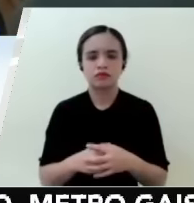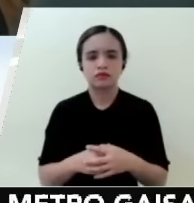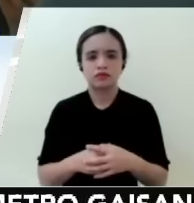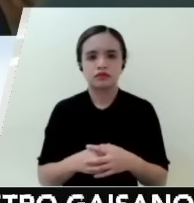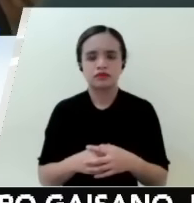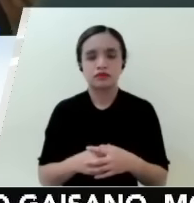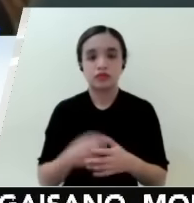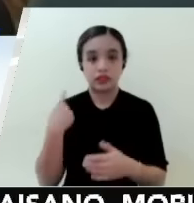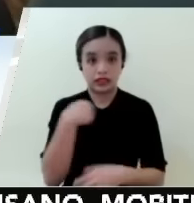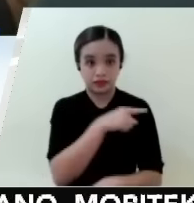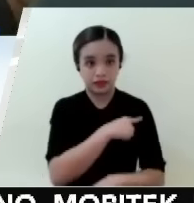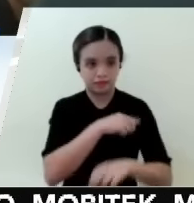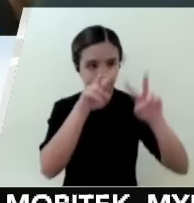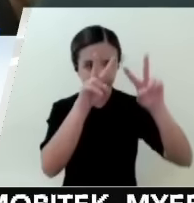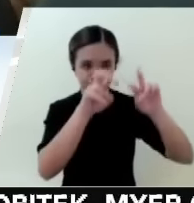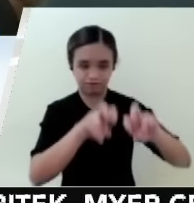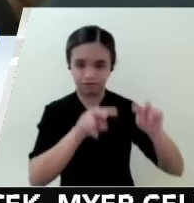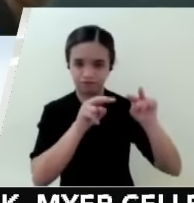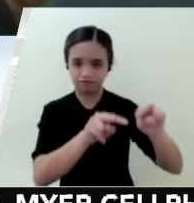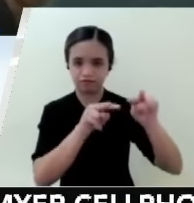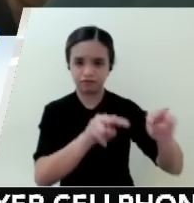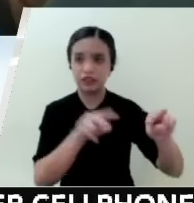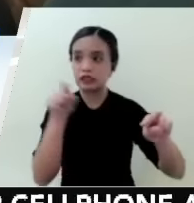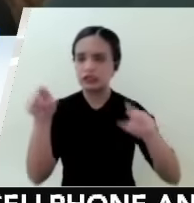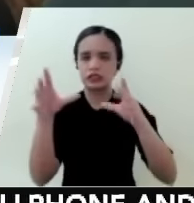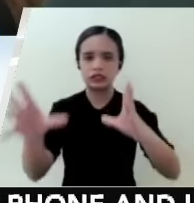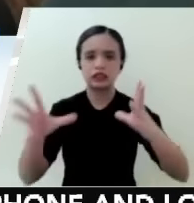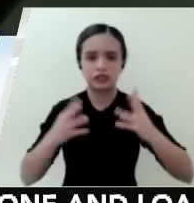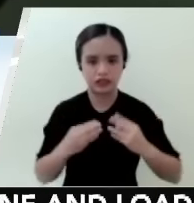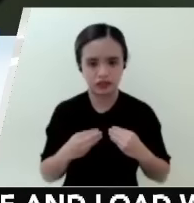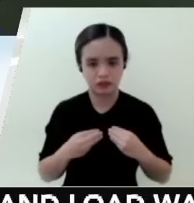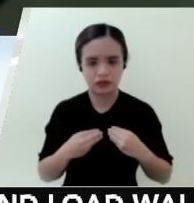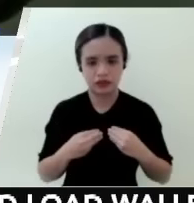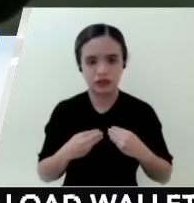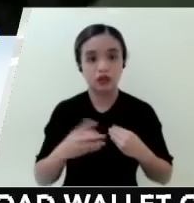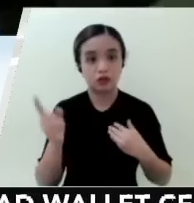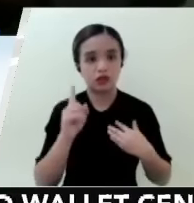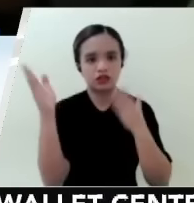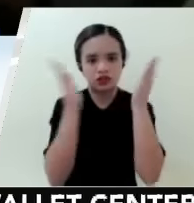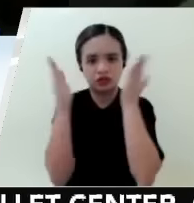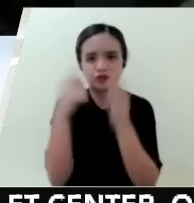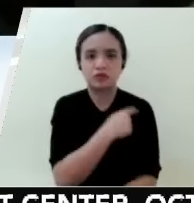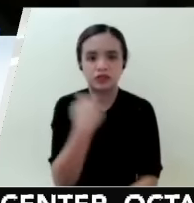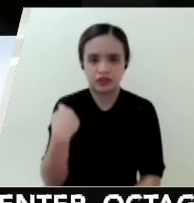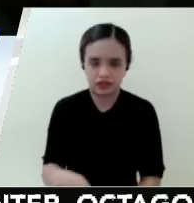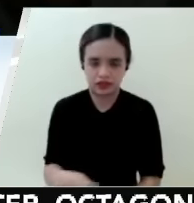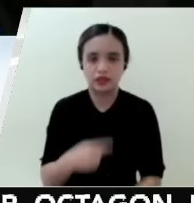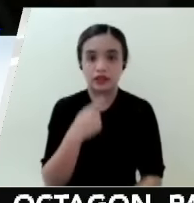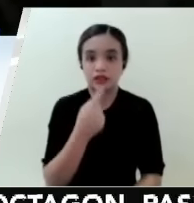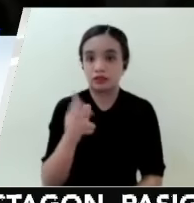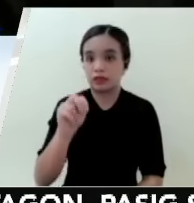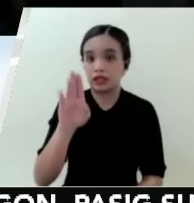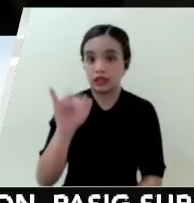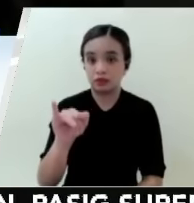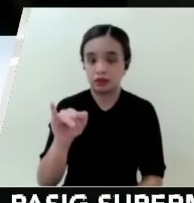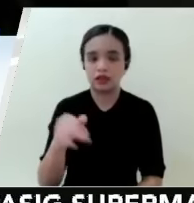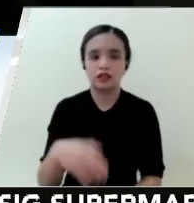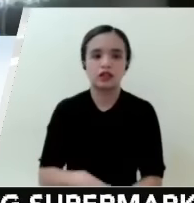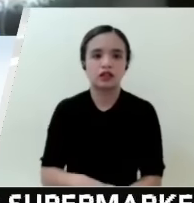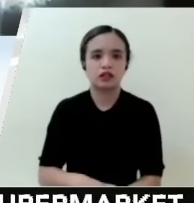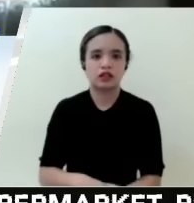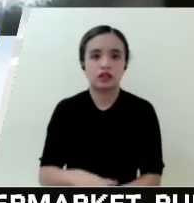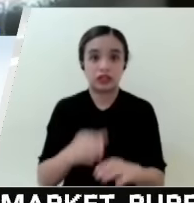surveillance, nagkikater lamang sila sa Chinese. Sabi ng NBI, hindi lisensyado sa Department of Health ang clinic na